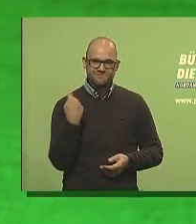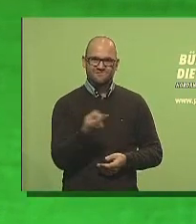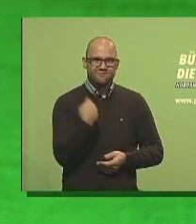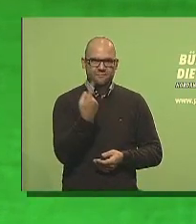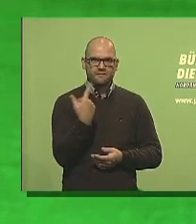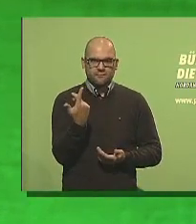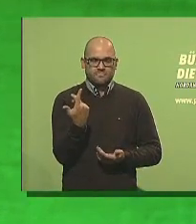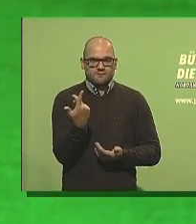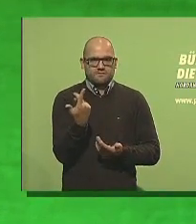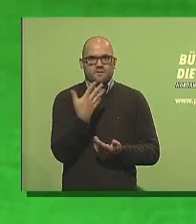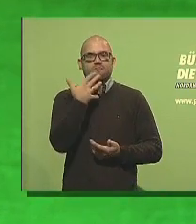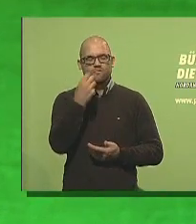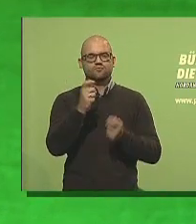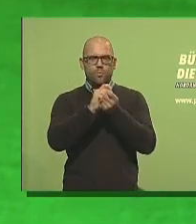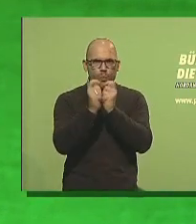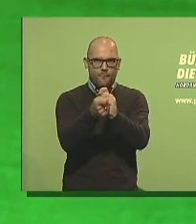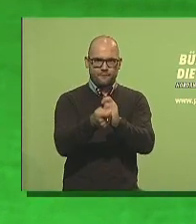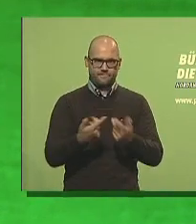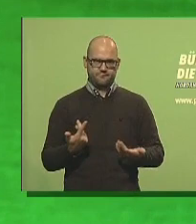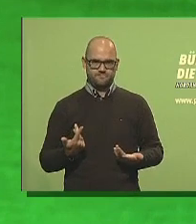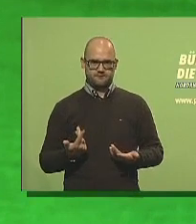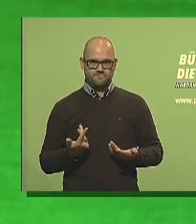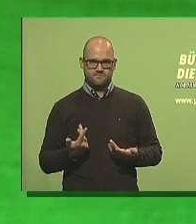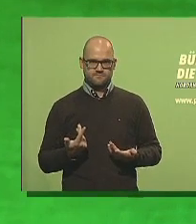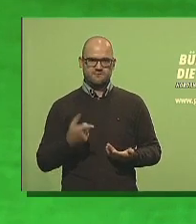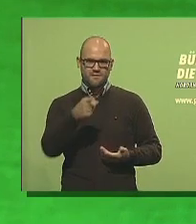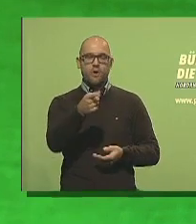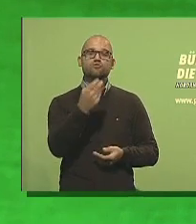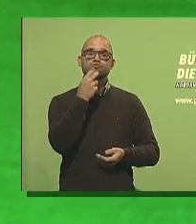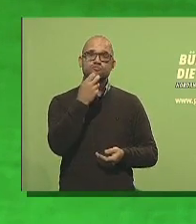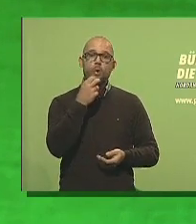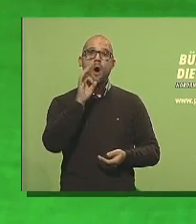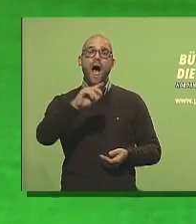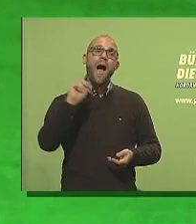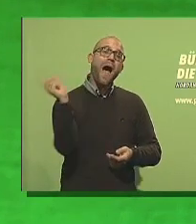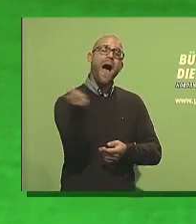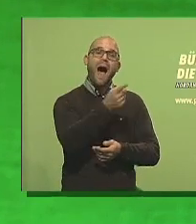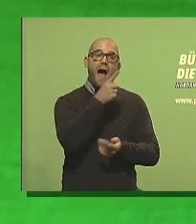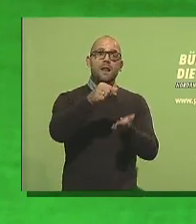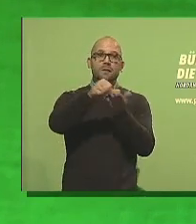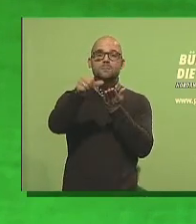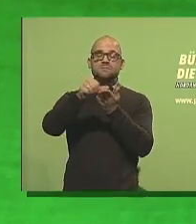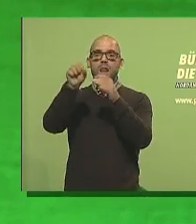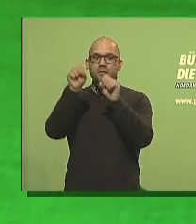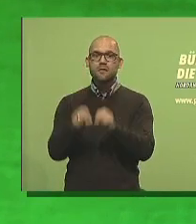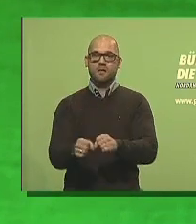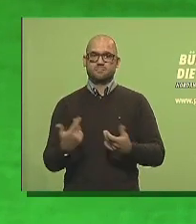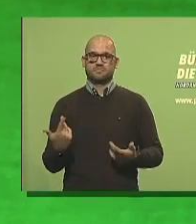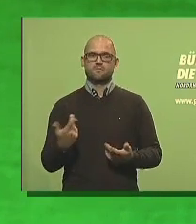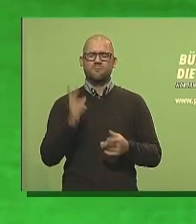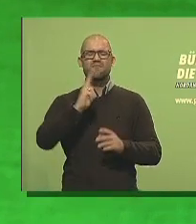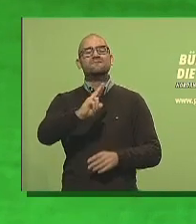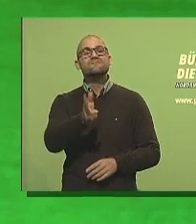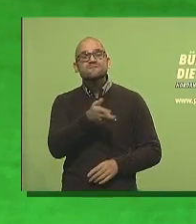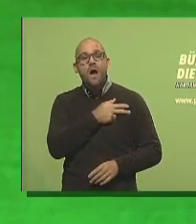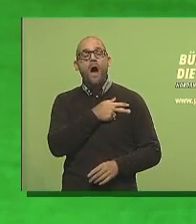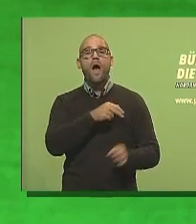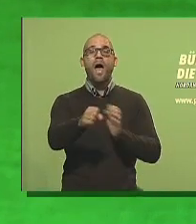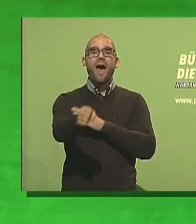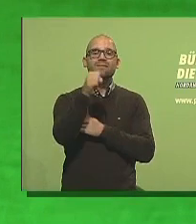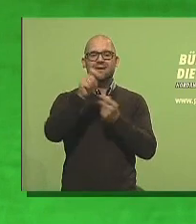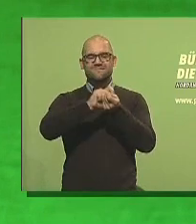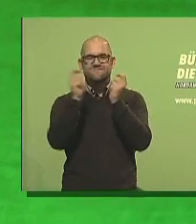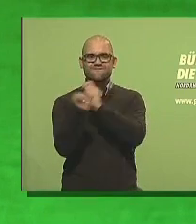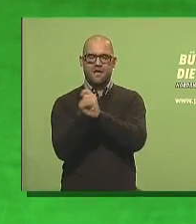sozusagen Weihnachten für wenige. Wir wollen bezahlbaren Strom für alle, der verbunden ist mit einer echten Energiewende. Dafür strengen wir uns